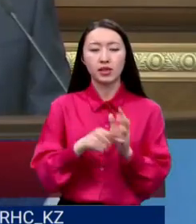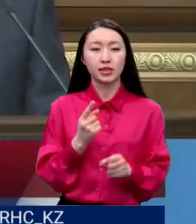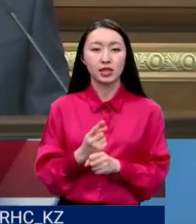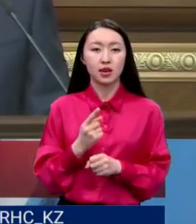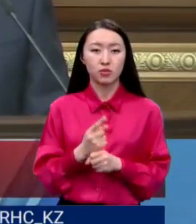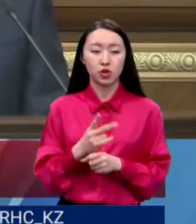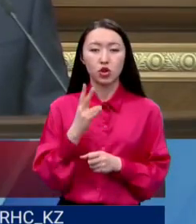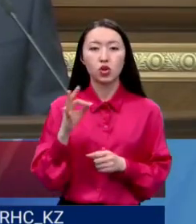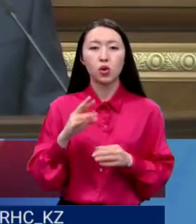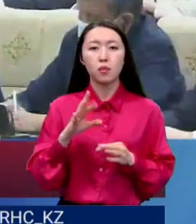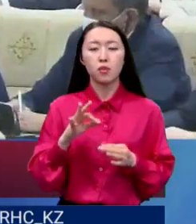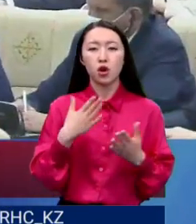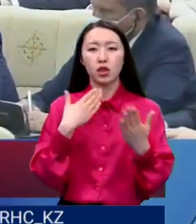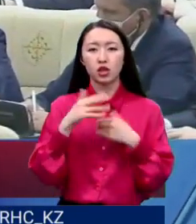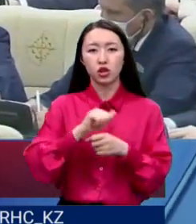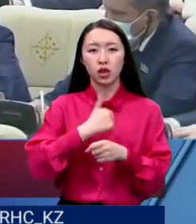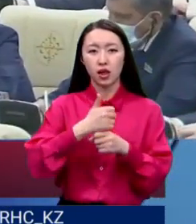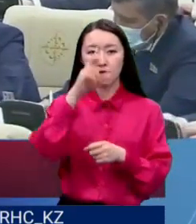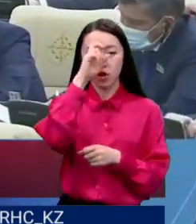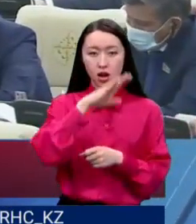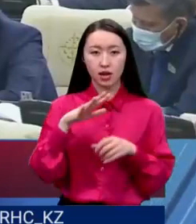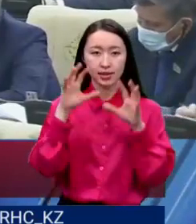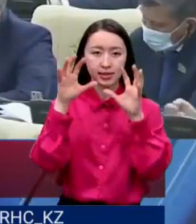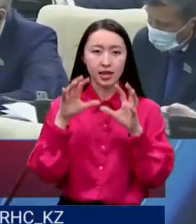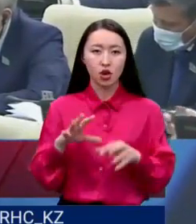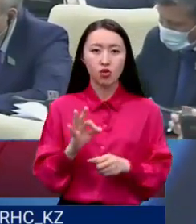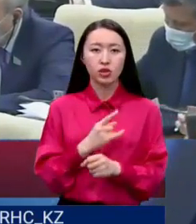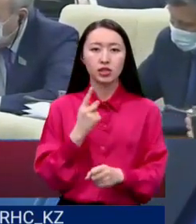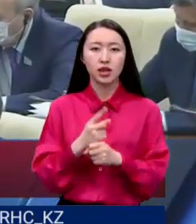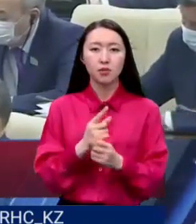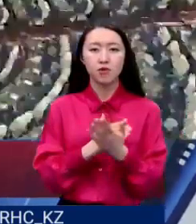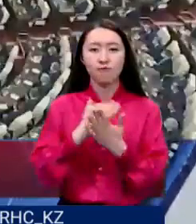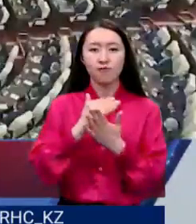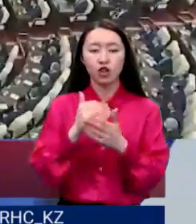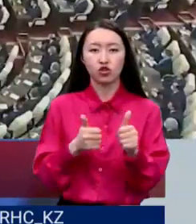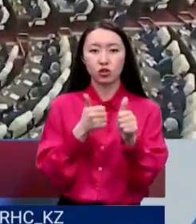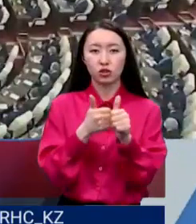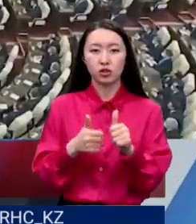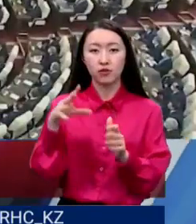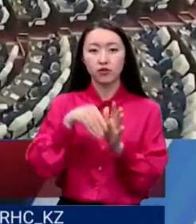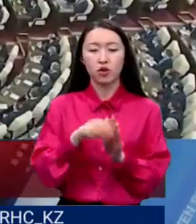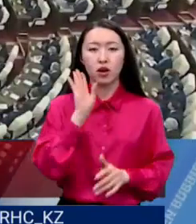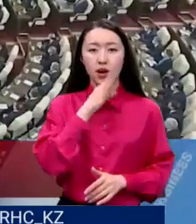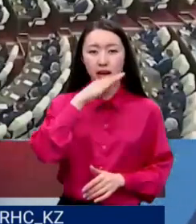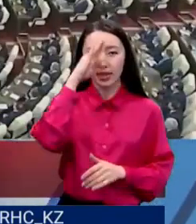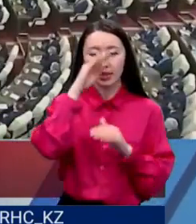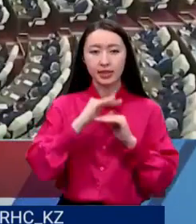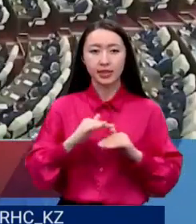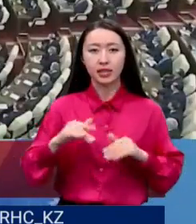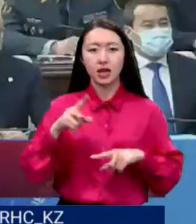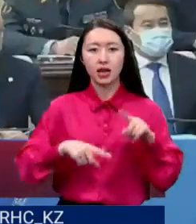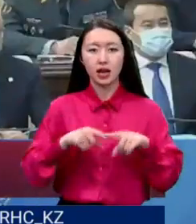точнее, только по отношению к главе государства. Закон о запрете занятия высших должностей касается родителей, детей, родных